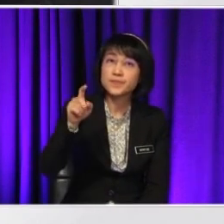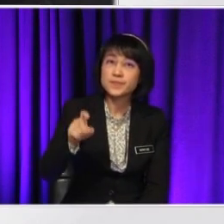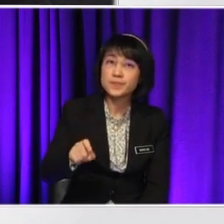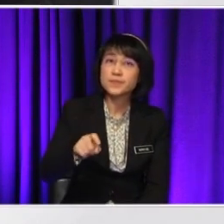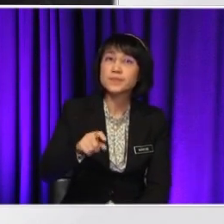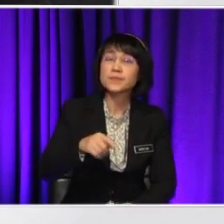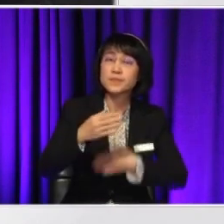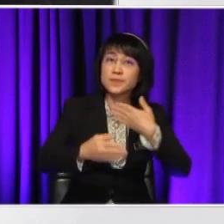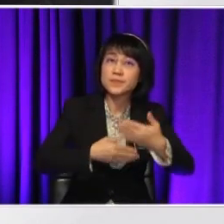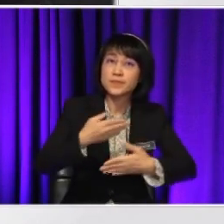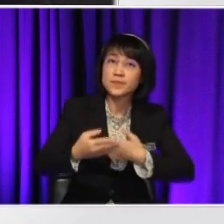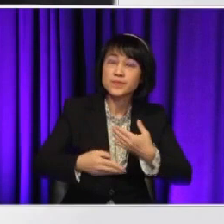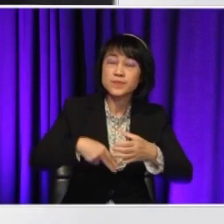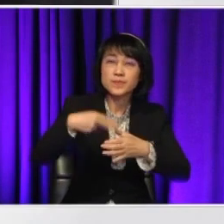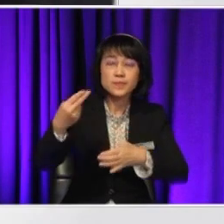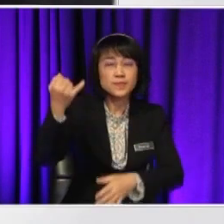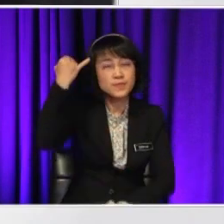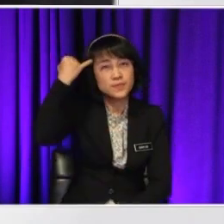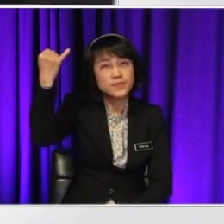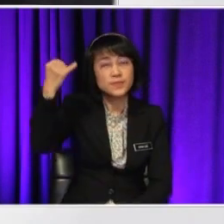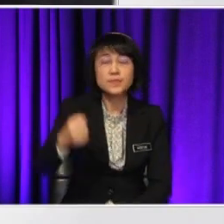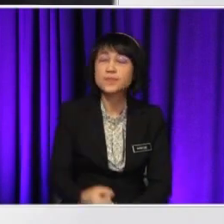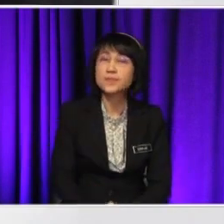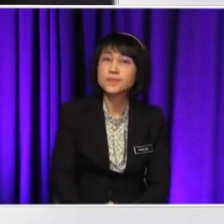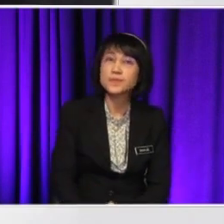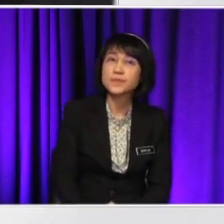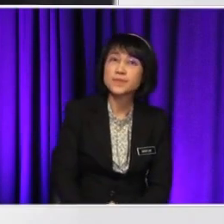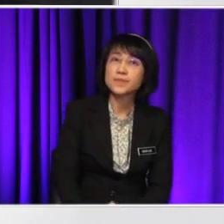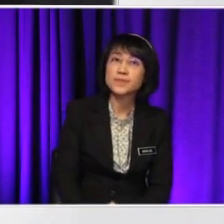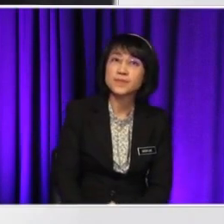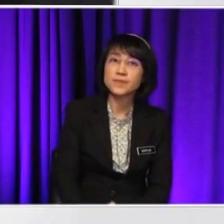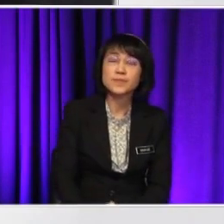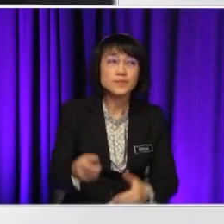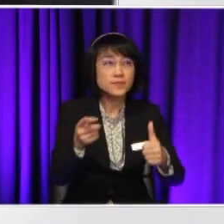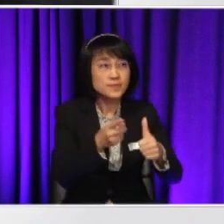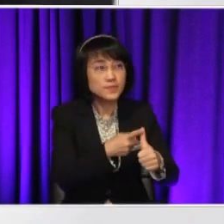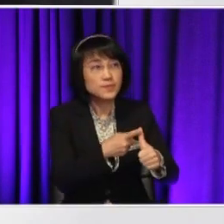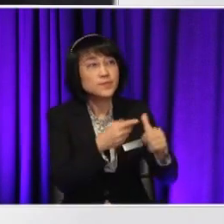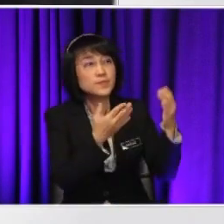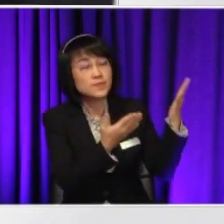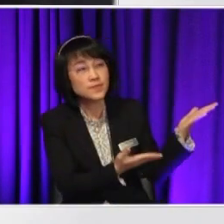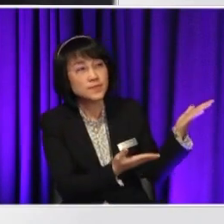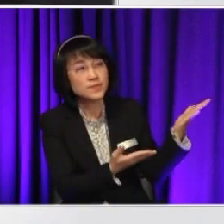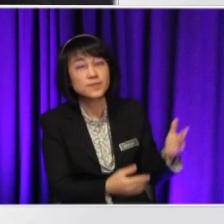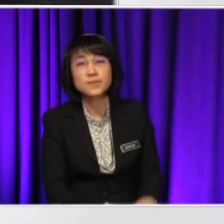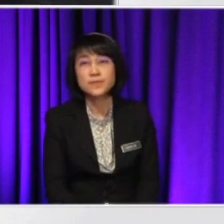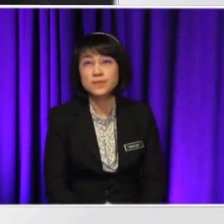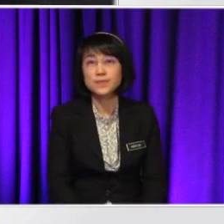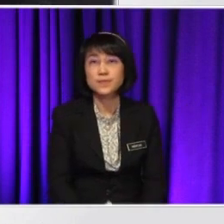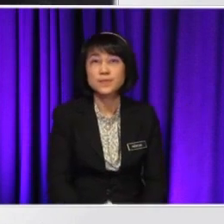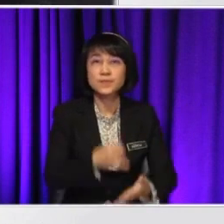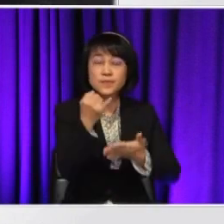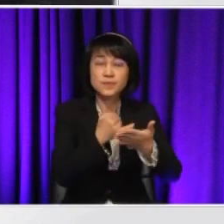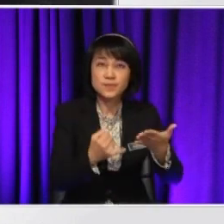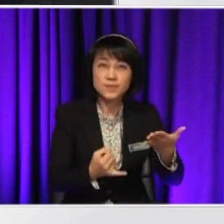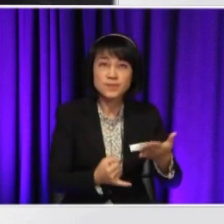menjalani proses penjanaan idea. Yang pertama, thumbnail sketch. Ataupun kita panggil lakaran kenet. Daripada